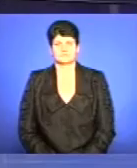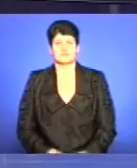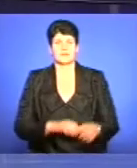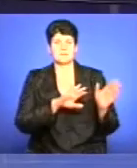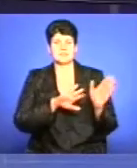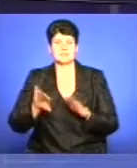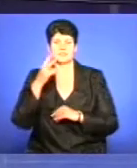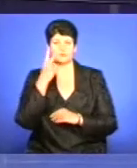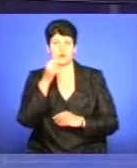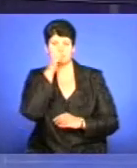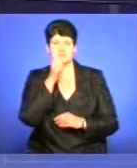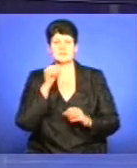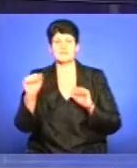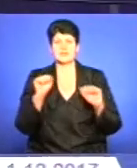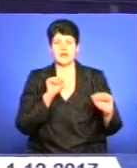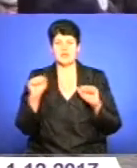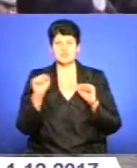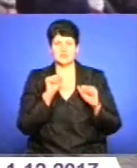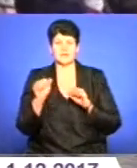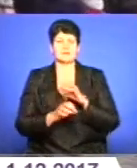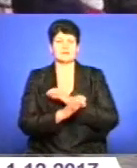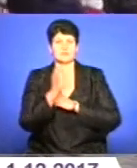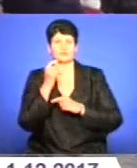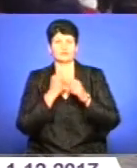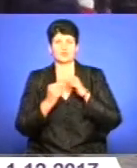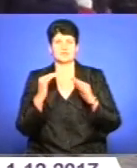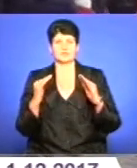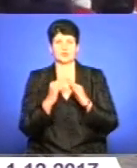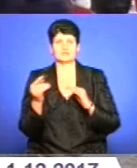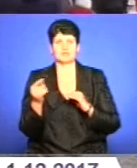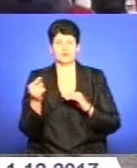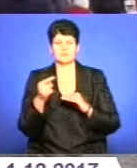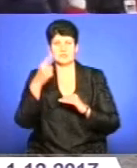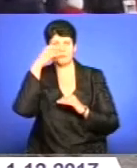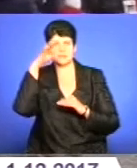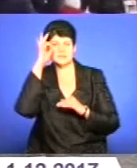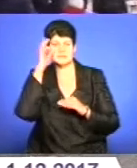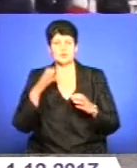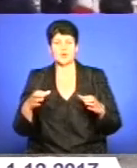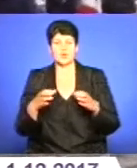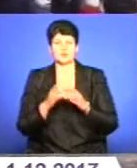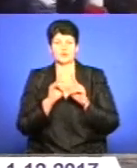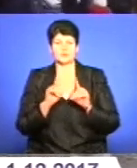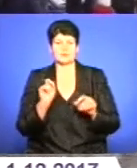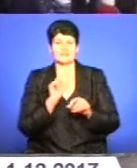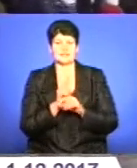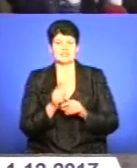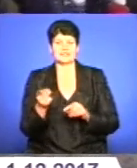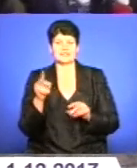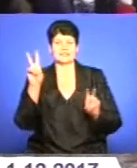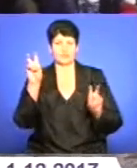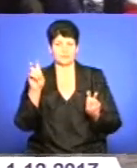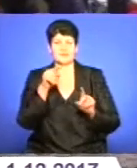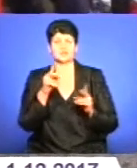Після 2 місяців відрядження на східних рубежах повернулися додому тернопільські поліцейські роти особливого призначення «Тернопіль». Їх